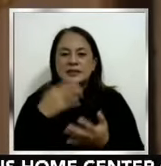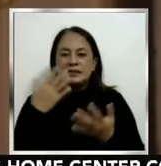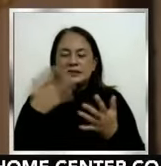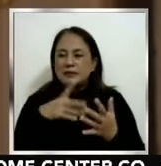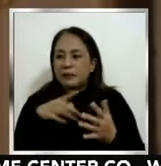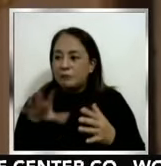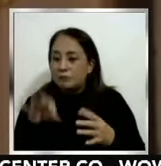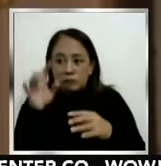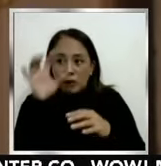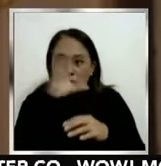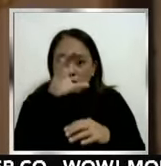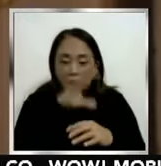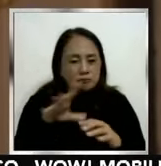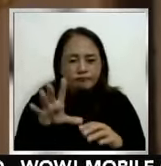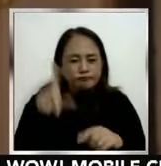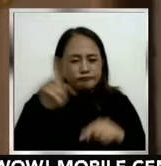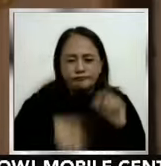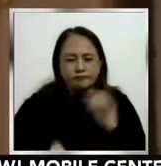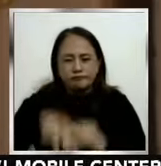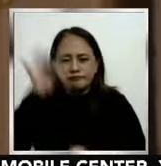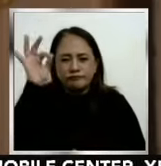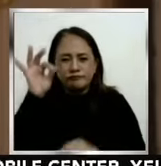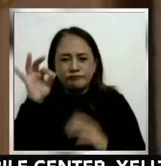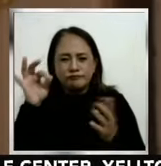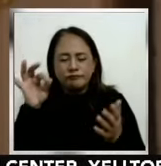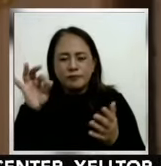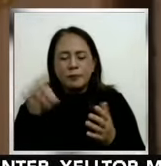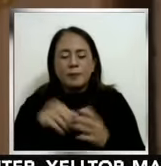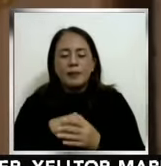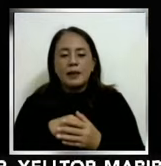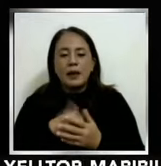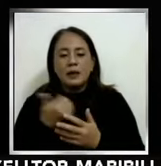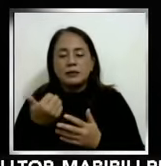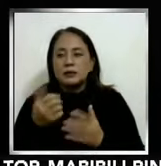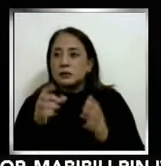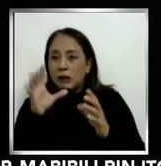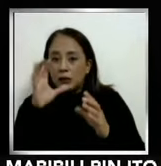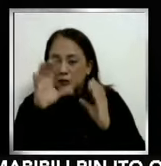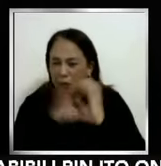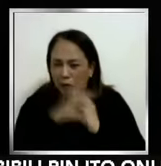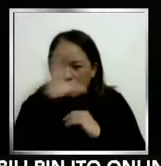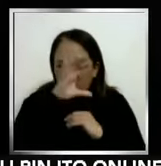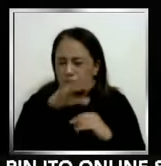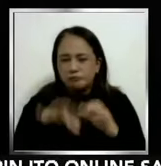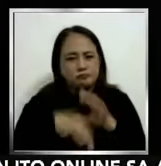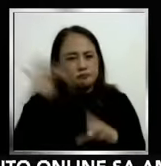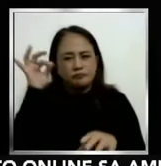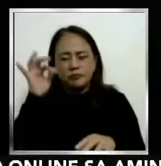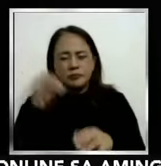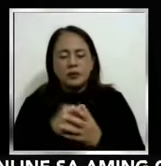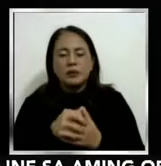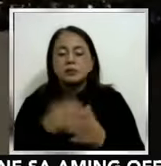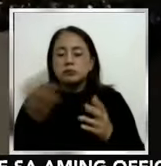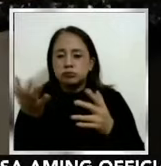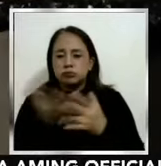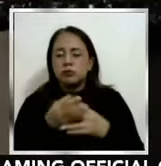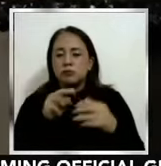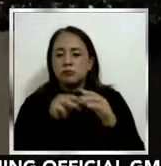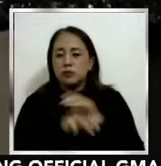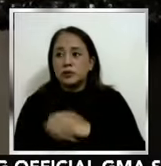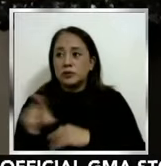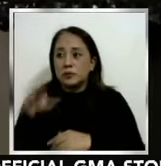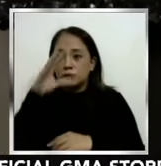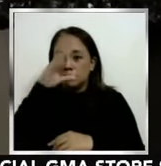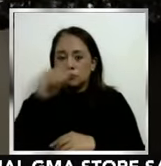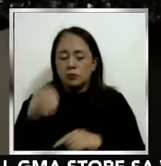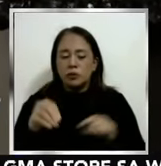sa kadaver at saka sasakyan ng biktima. Kinasuhan na ng murder ang inarestong lalaki mula sa Transient